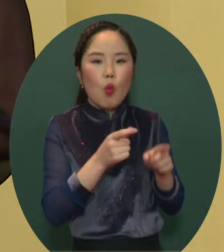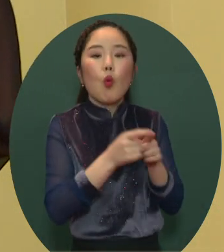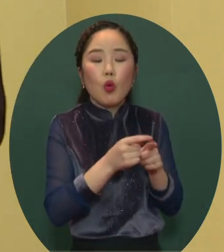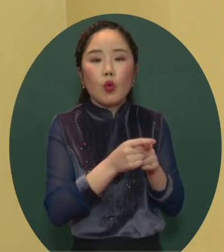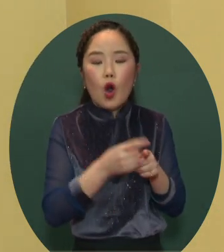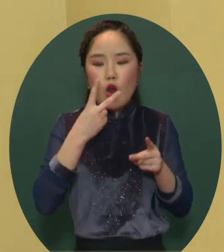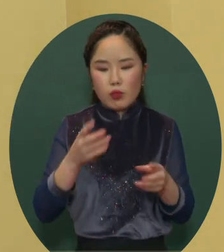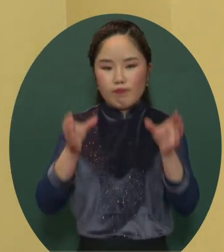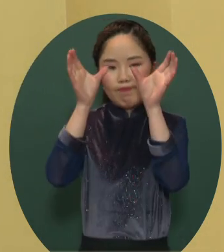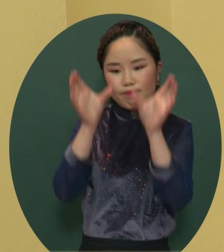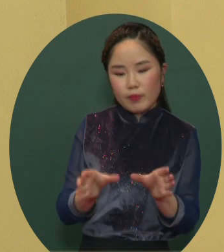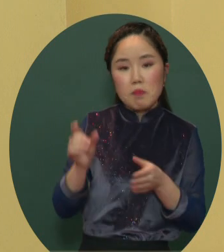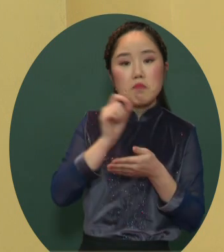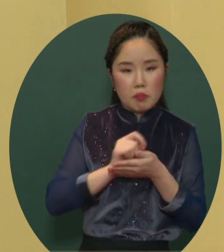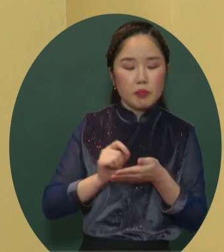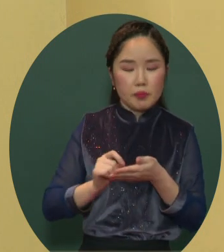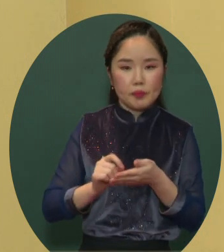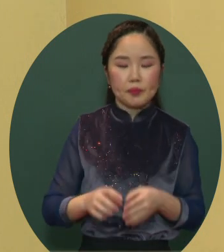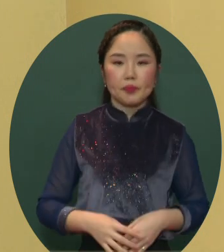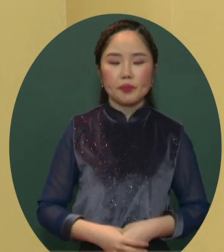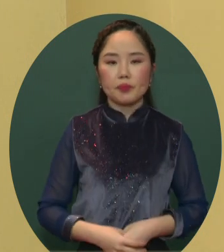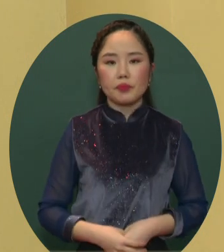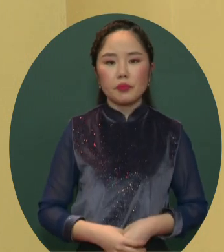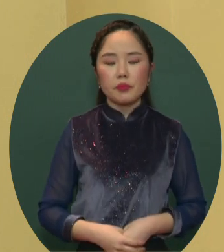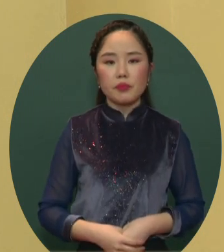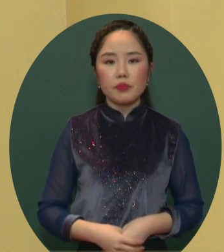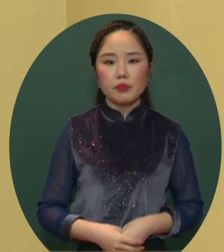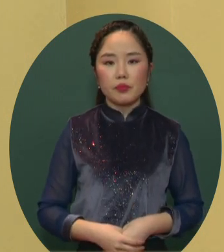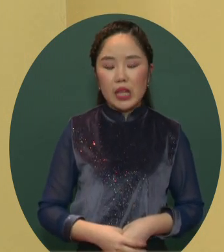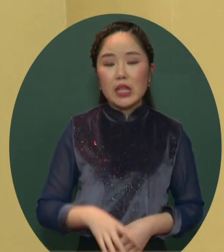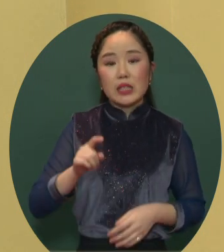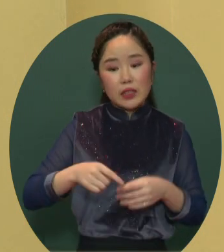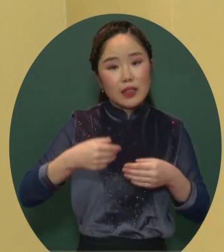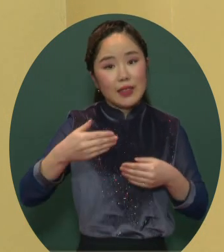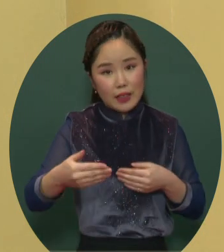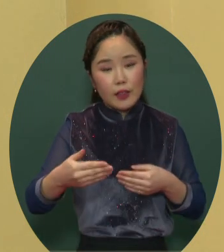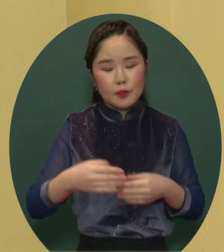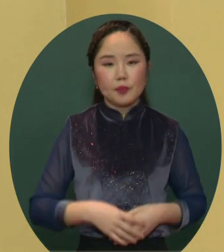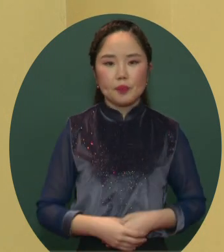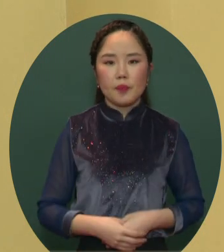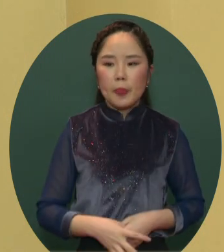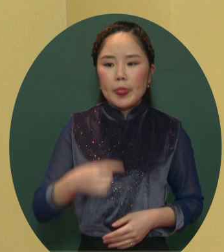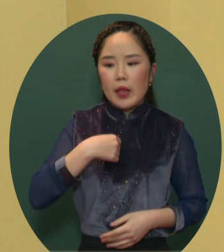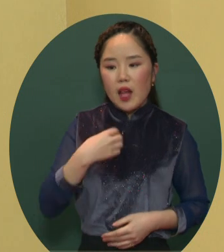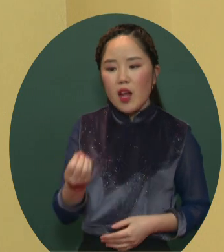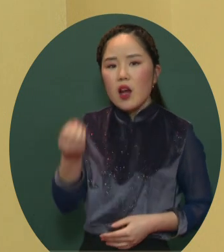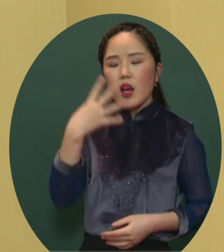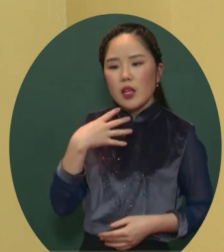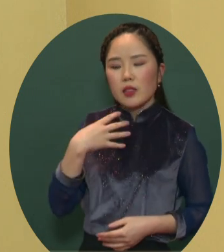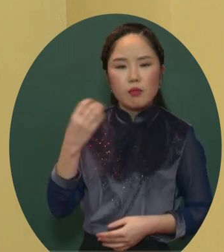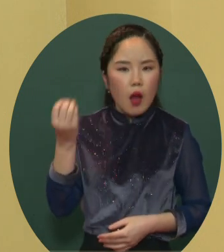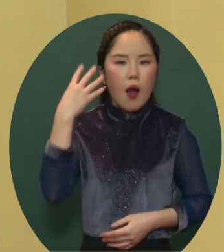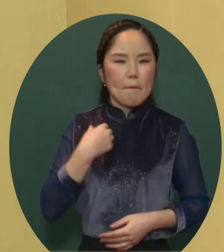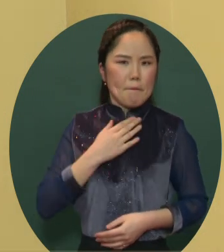үг гэж хоёр баг нь болгон бичээрэй. Тэгээд намайг баярлуулсан үг гэдгийн